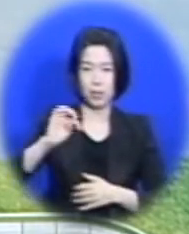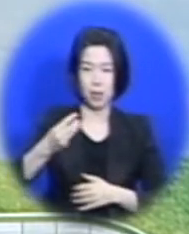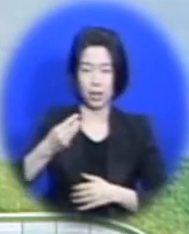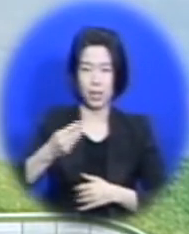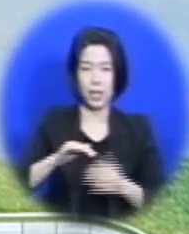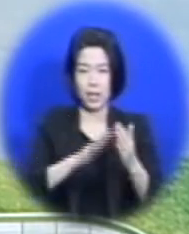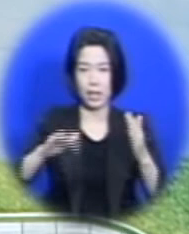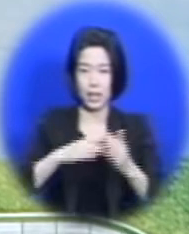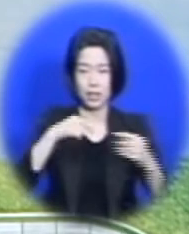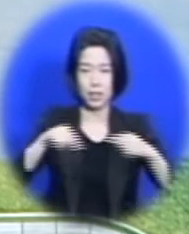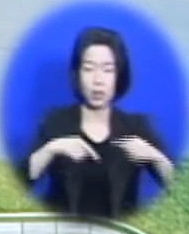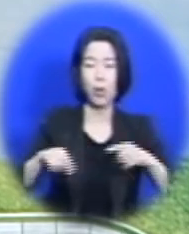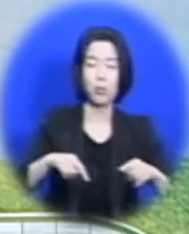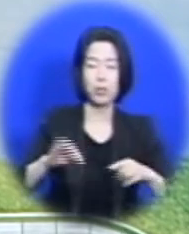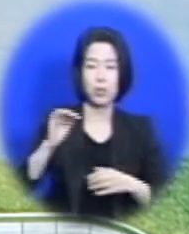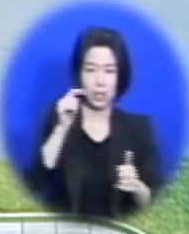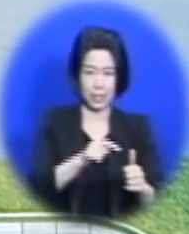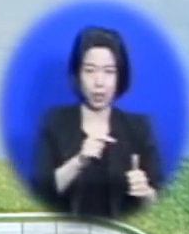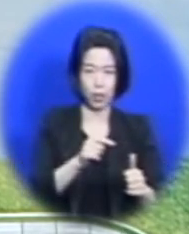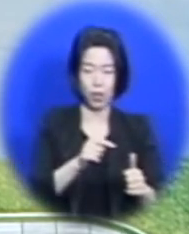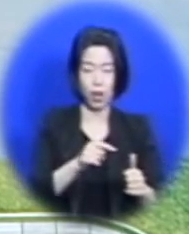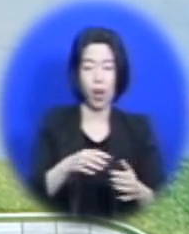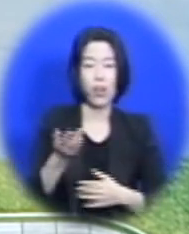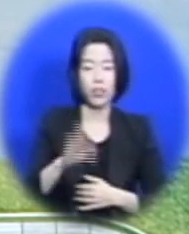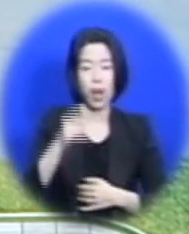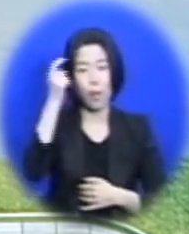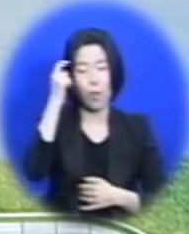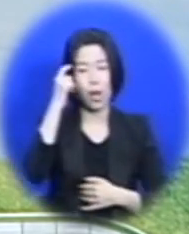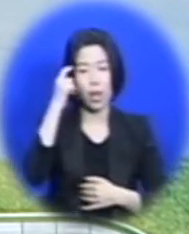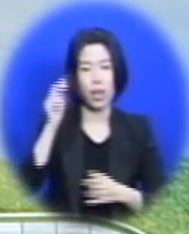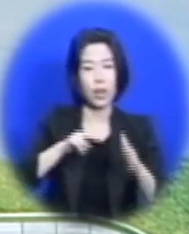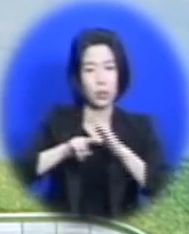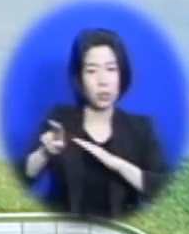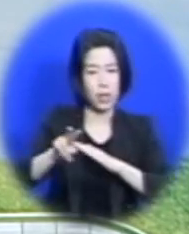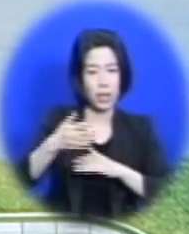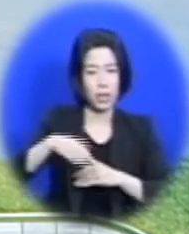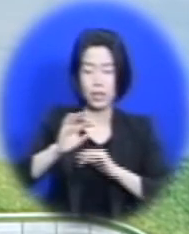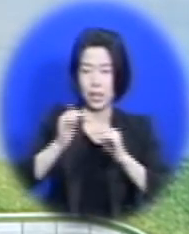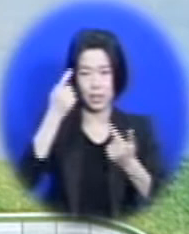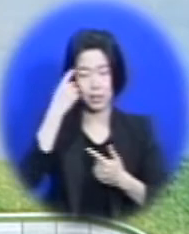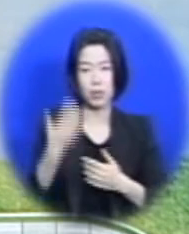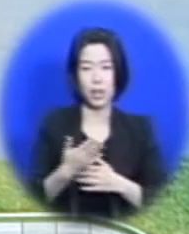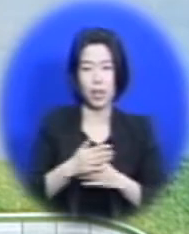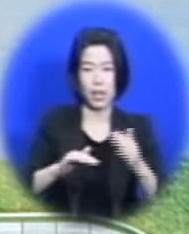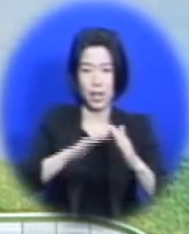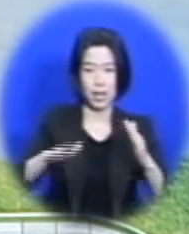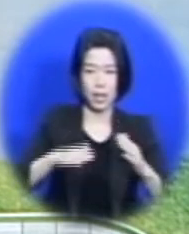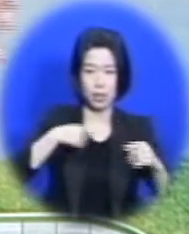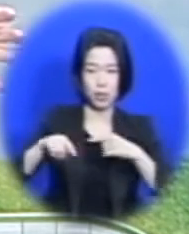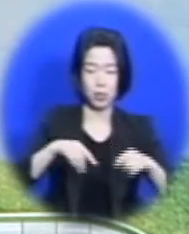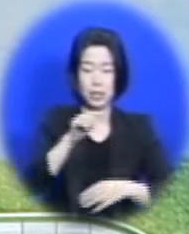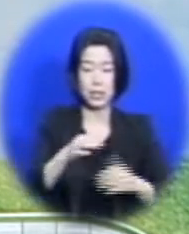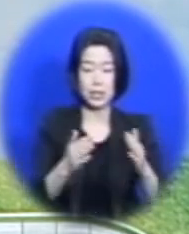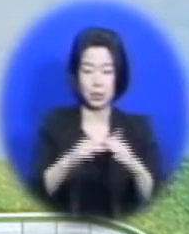시킵니다. 자, 가정총무가 되었는데 왜 요셉은 도망을 안 갔을까? 여러분, 가정총무면 그 집의